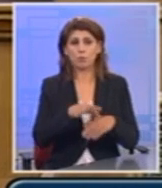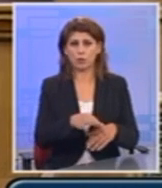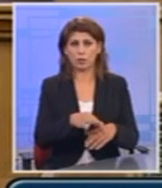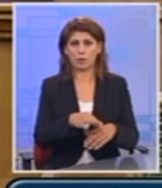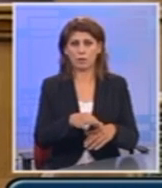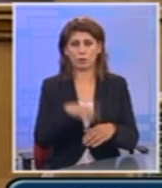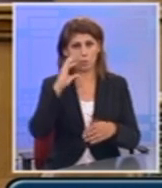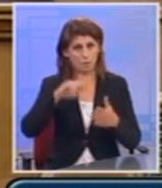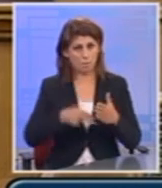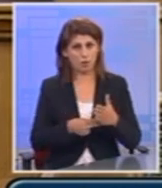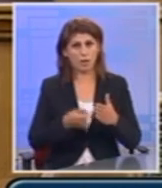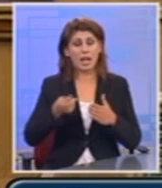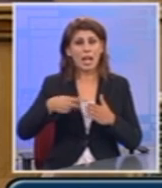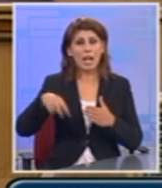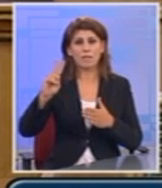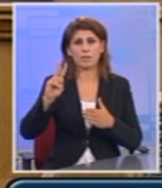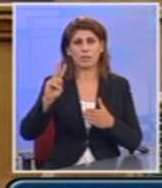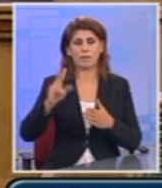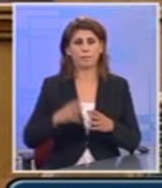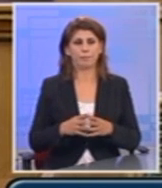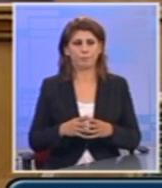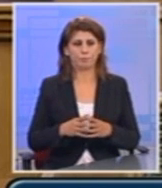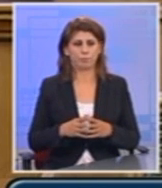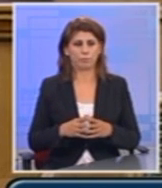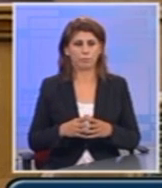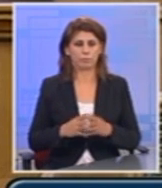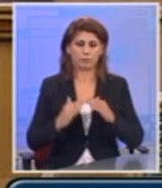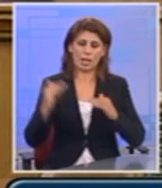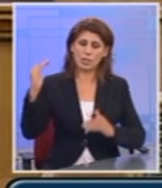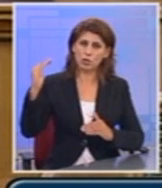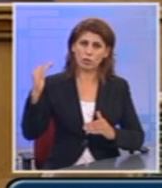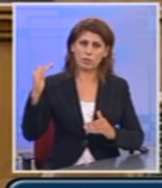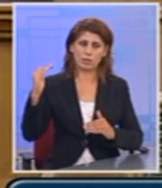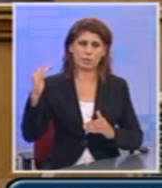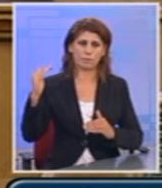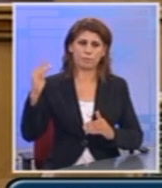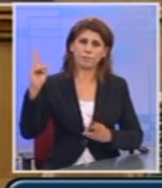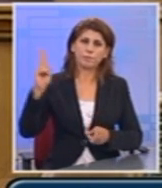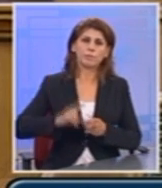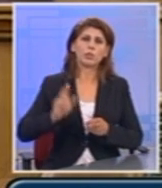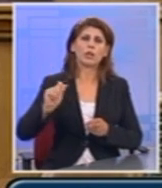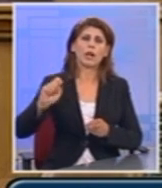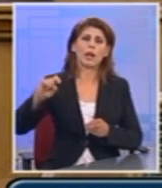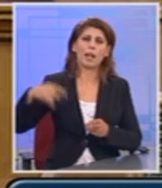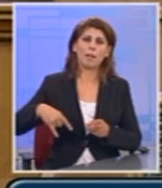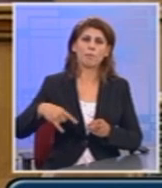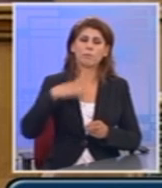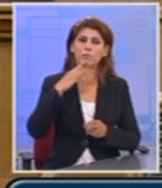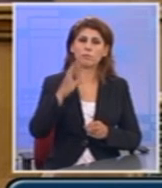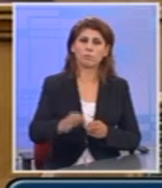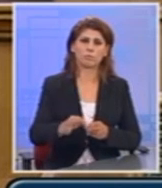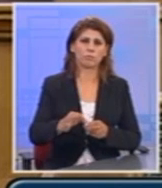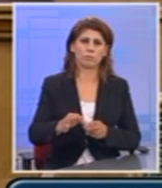το μνημόνιο αύξησε τις ανισότητες μείωσε το οαεπ οδήγησε